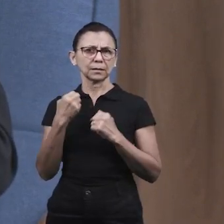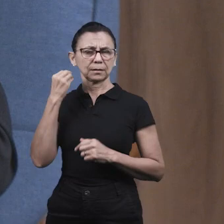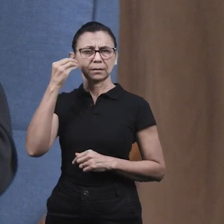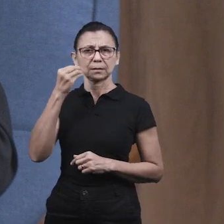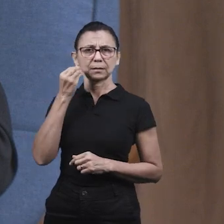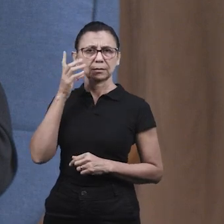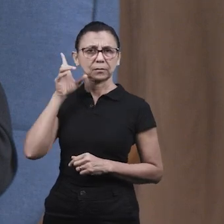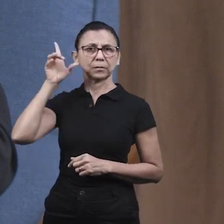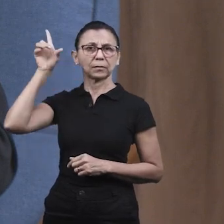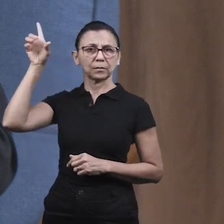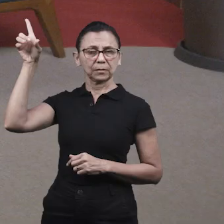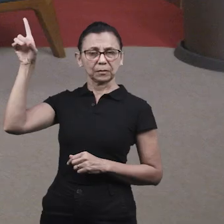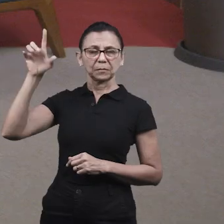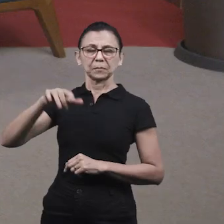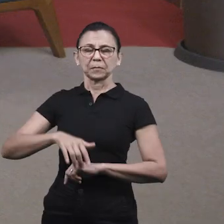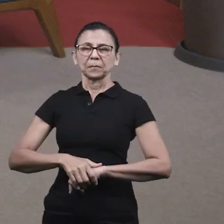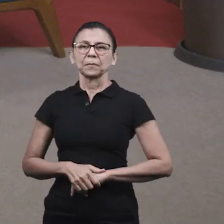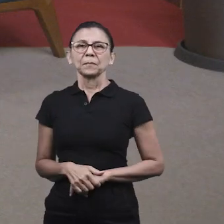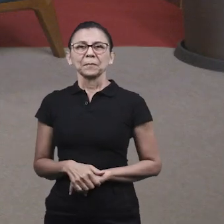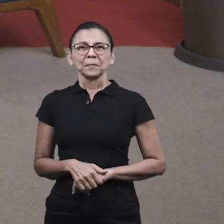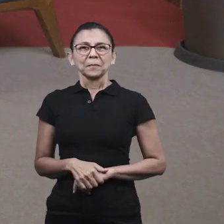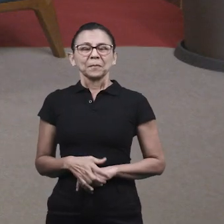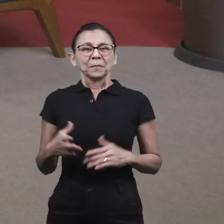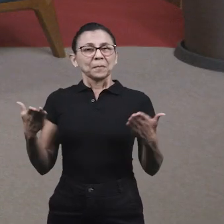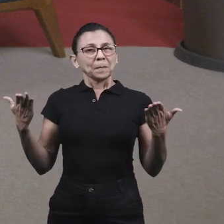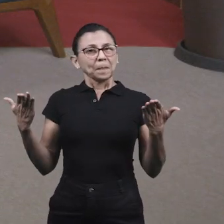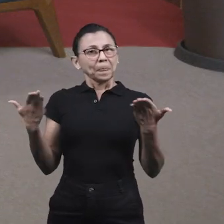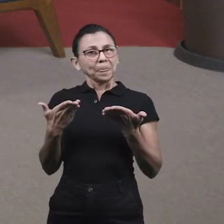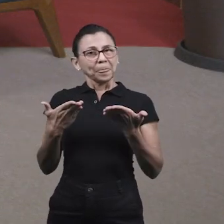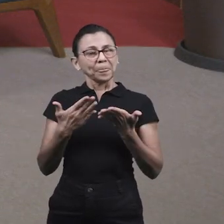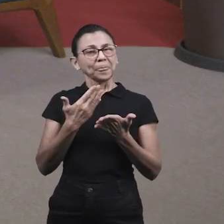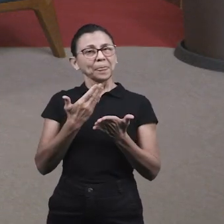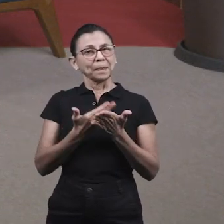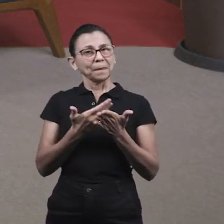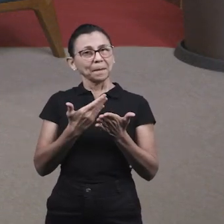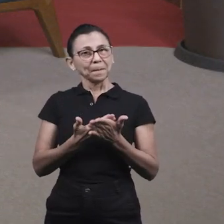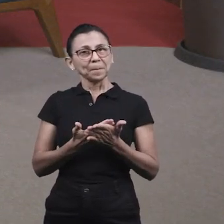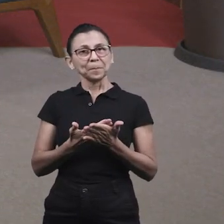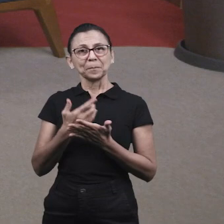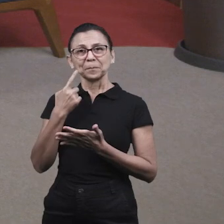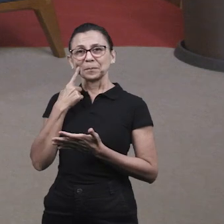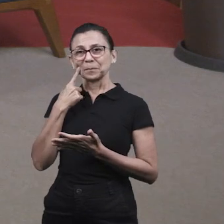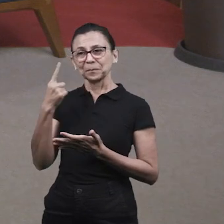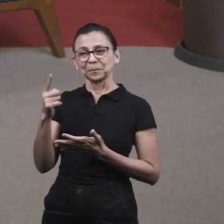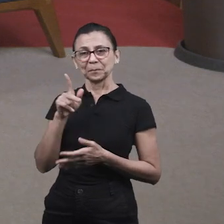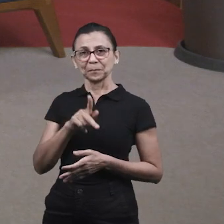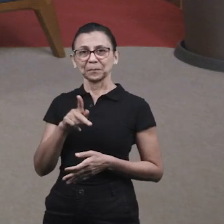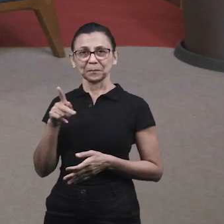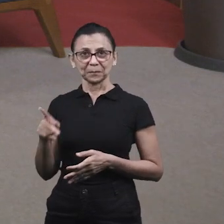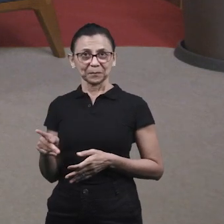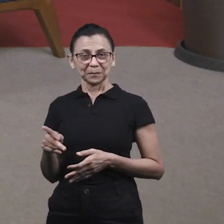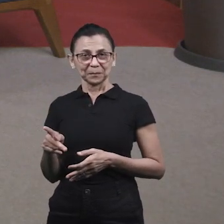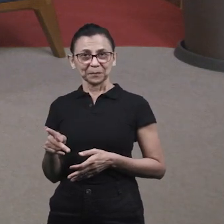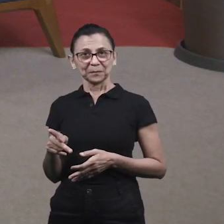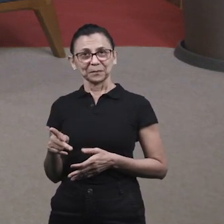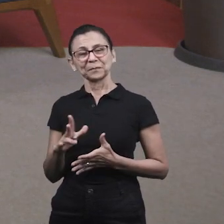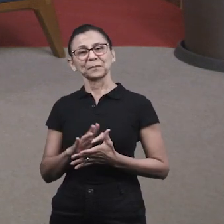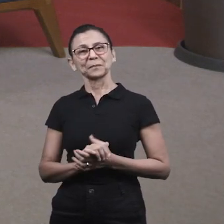souhaite avoir une expérience avec Dieu. Aujourd'hui, dans l'étude pour les enfants intermédiaires et adolescents, la professeure Giovanna